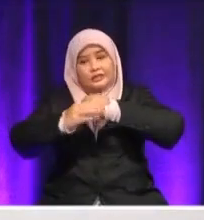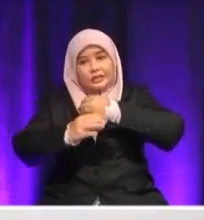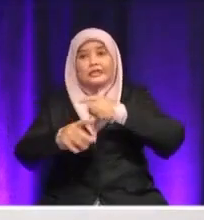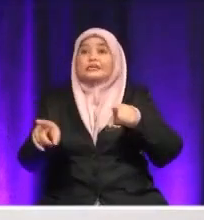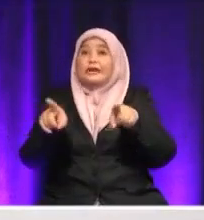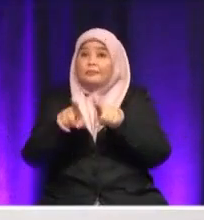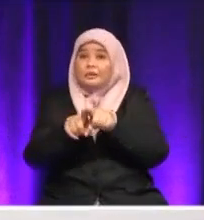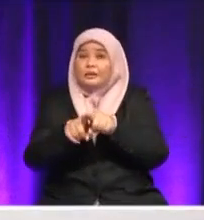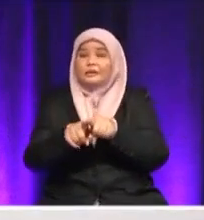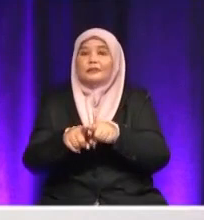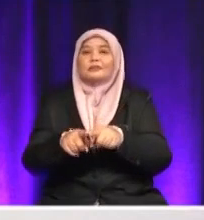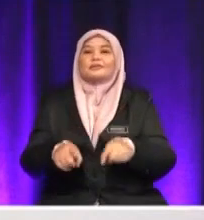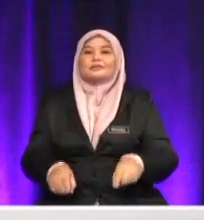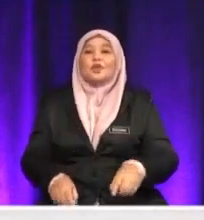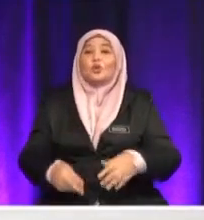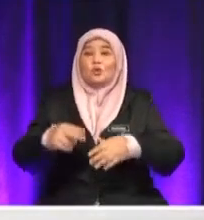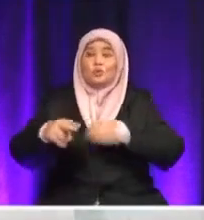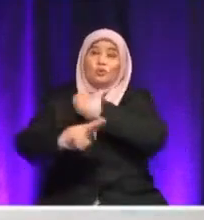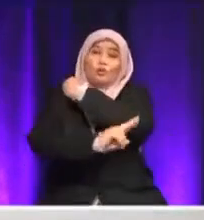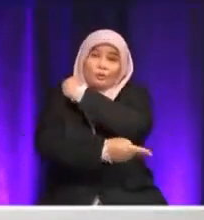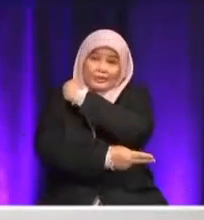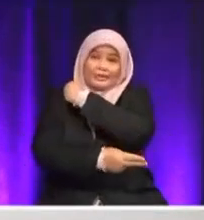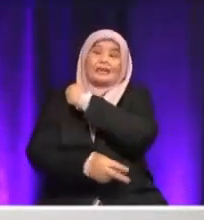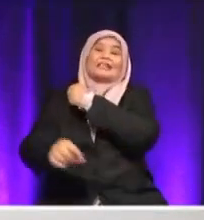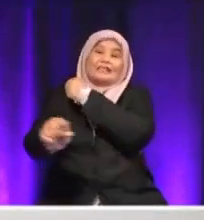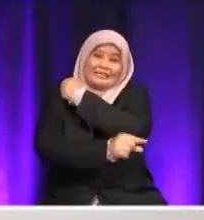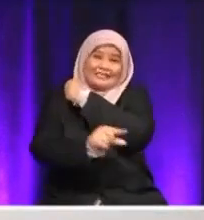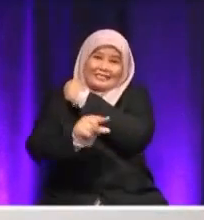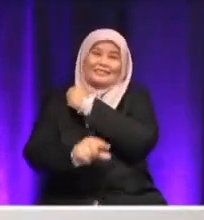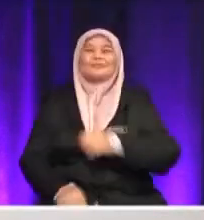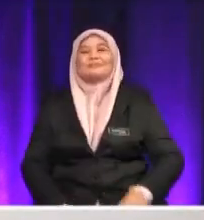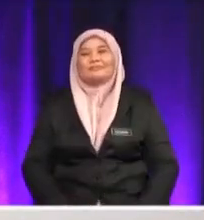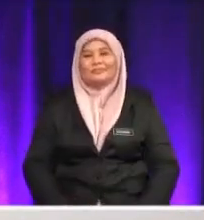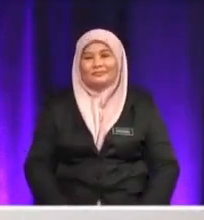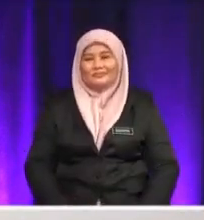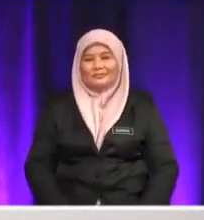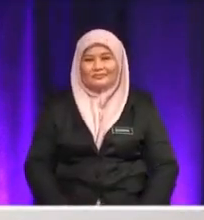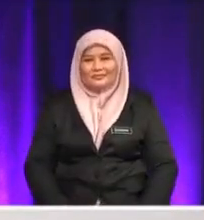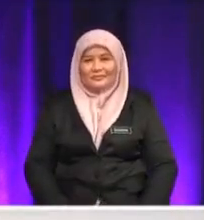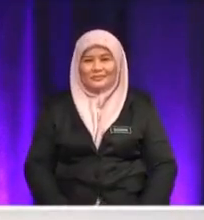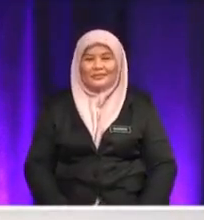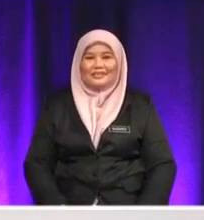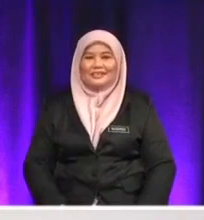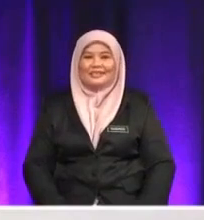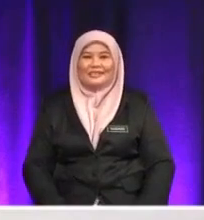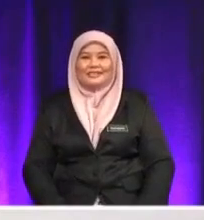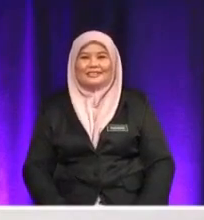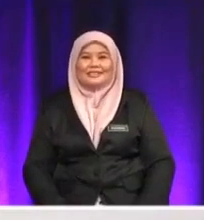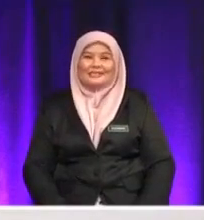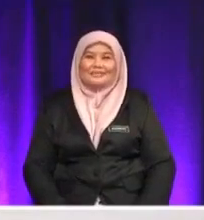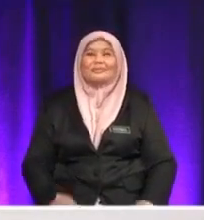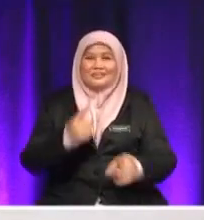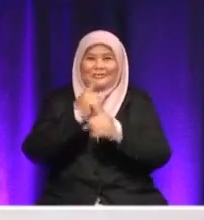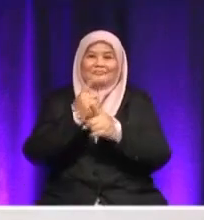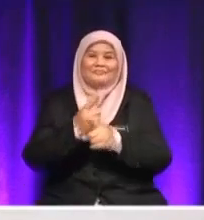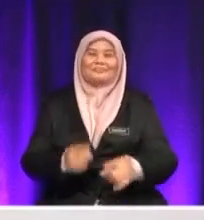yang dia buat Ustaz. Okey, so hukumannya ialah kisos. Baik. Okey. Hukumannya kisos. Ialah okay, dicederakan. Okey, betul Ustaz eh? Betul betul